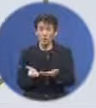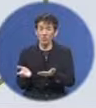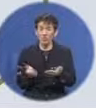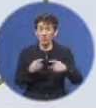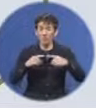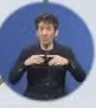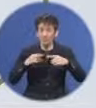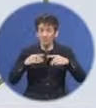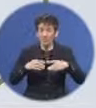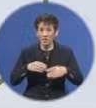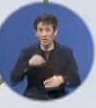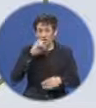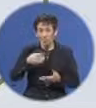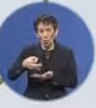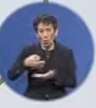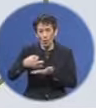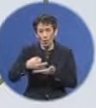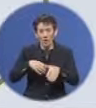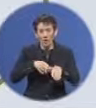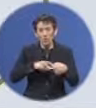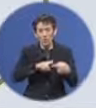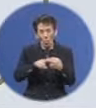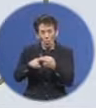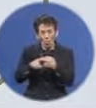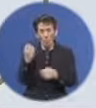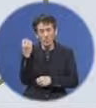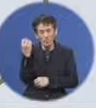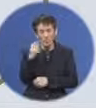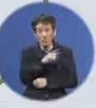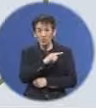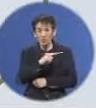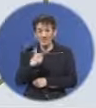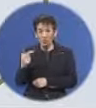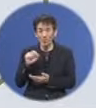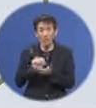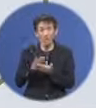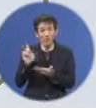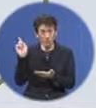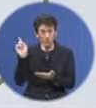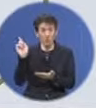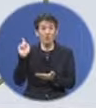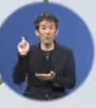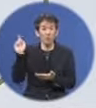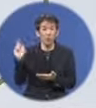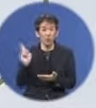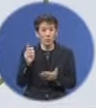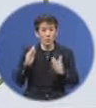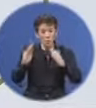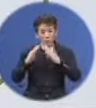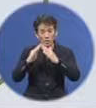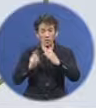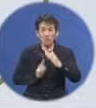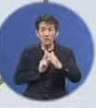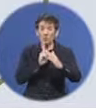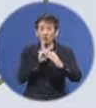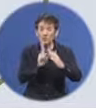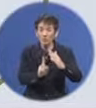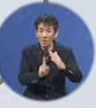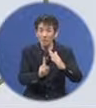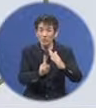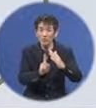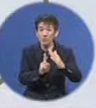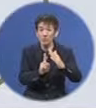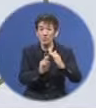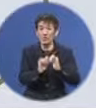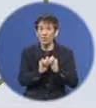気、飲料販売、農協、新聞などって書いてありますが、こういうそのお宅に直接お邪魔をする、そ